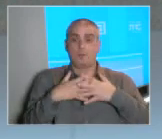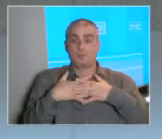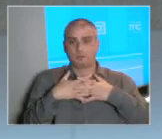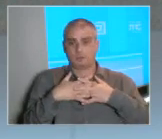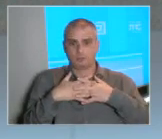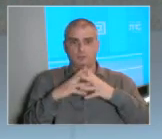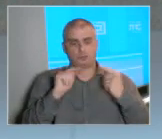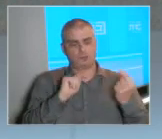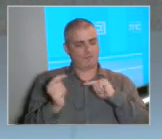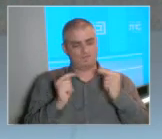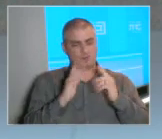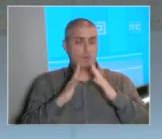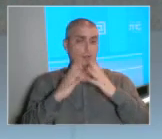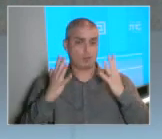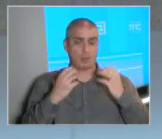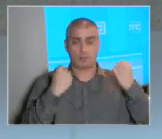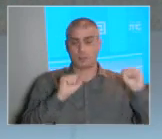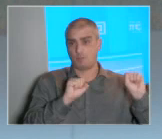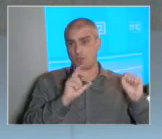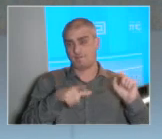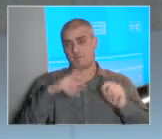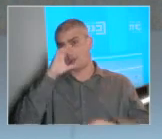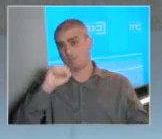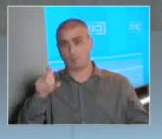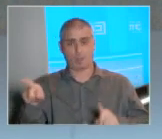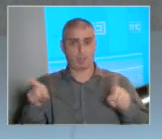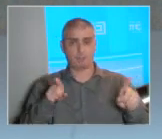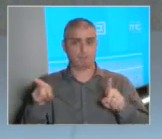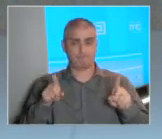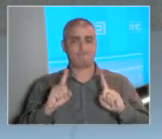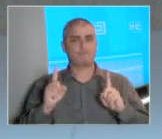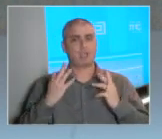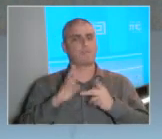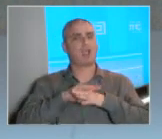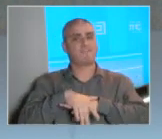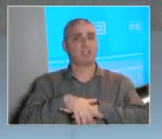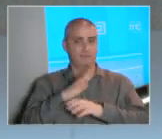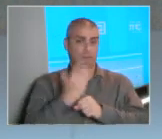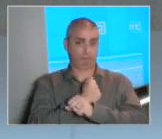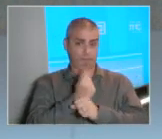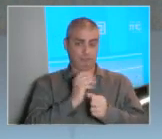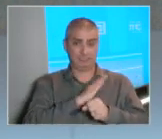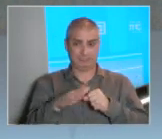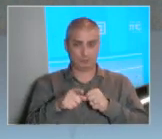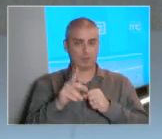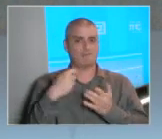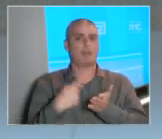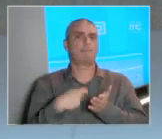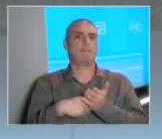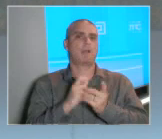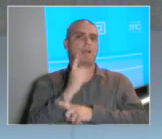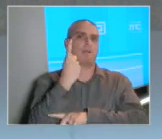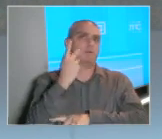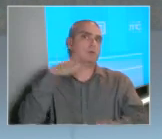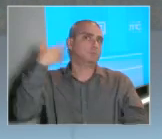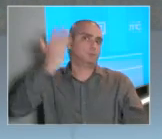הברית מתחולל ויכוח נוקב בין הדמוקרטים לרפובליקנים על מידת האפקטיביות של החיסול ועל המחיר הגבוה